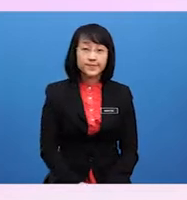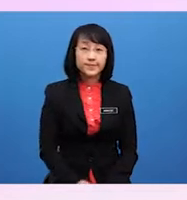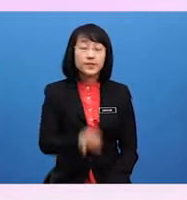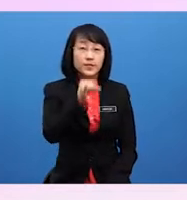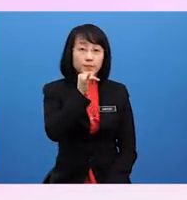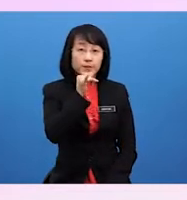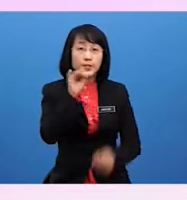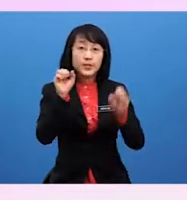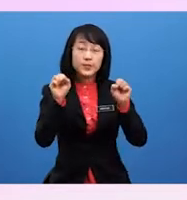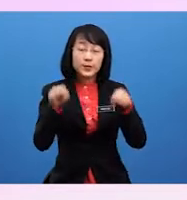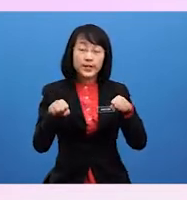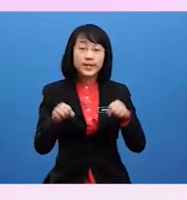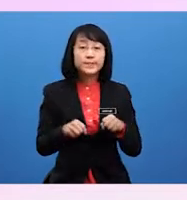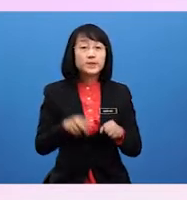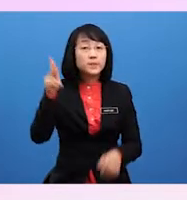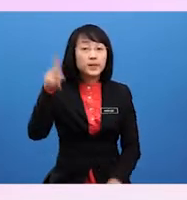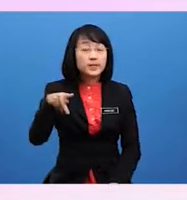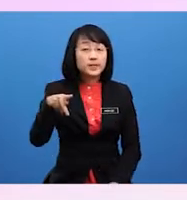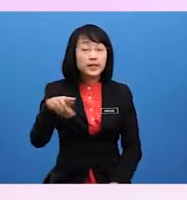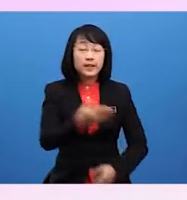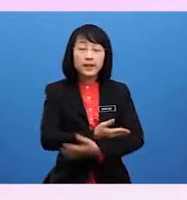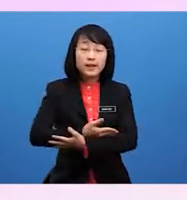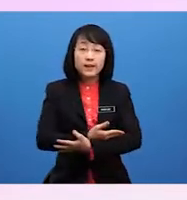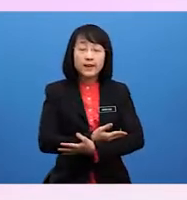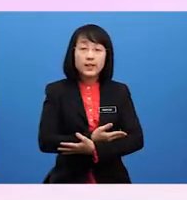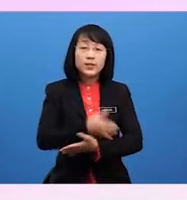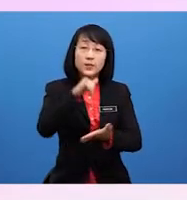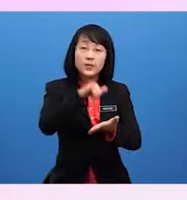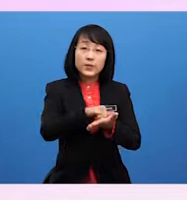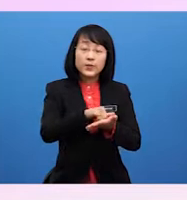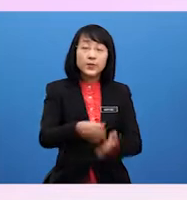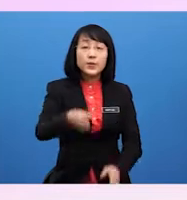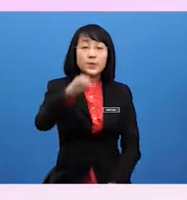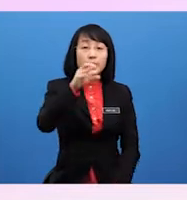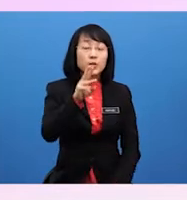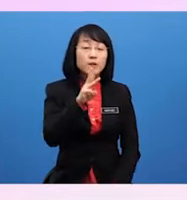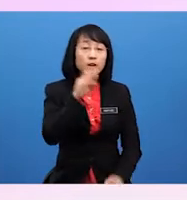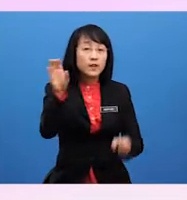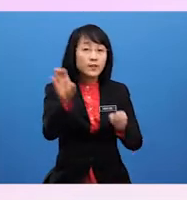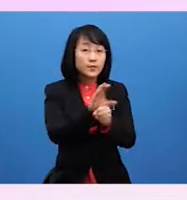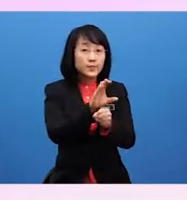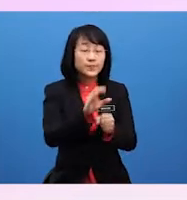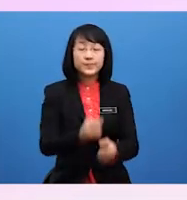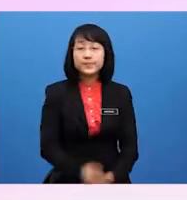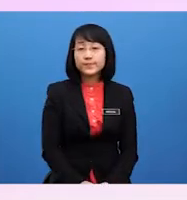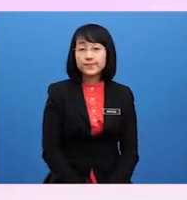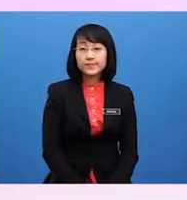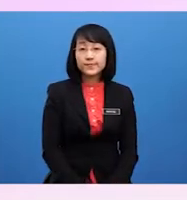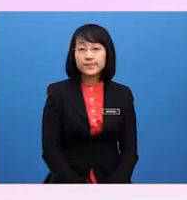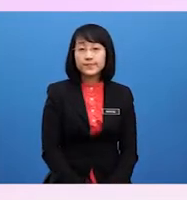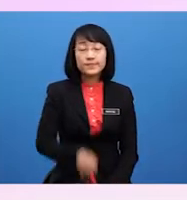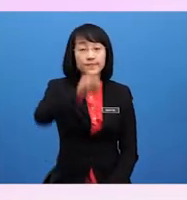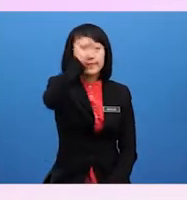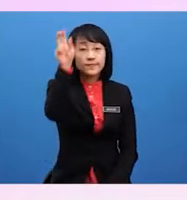Ibunya juga perlu memastikan anaknya itu meminum air secukupnya.